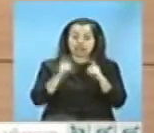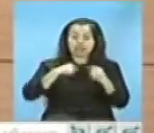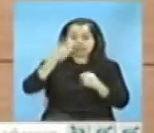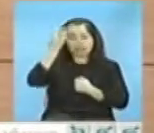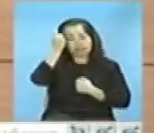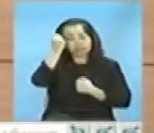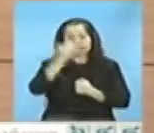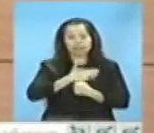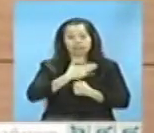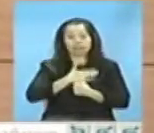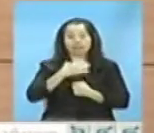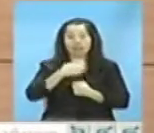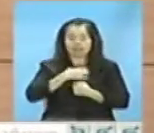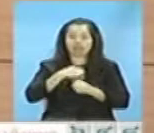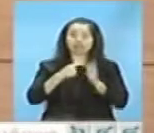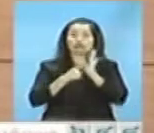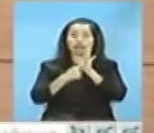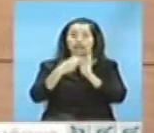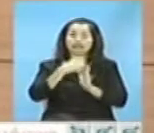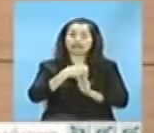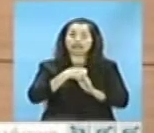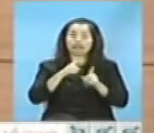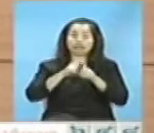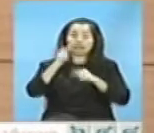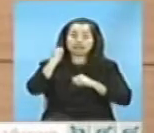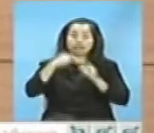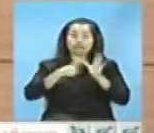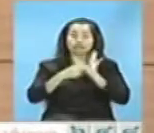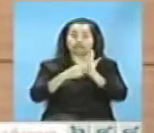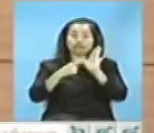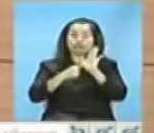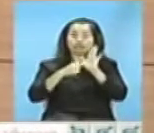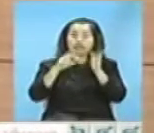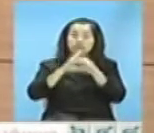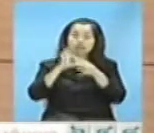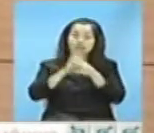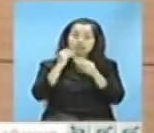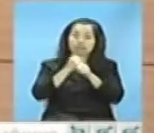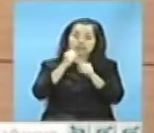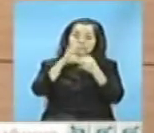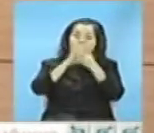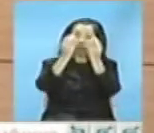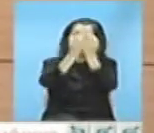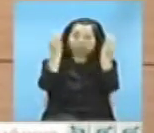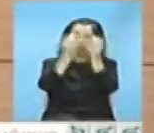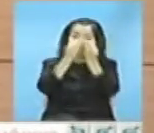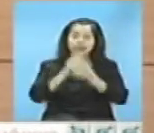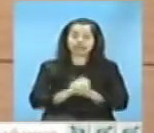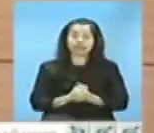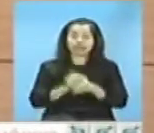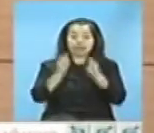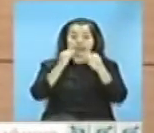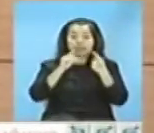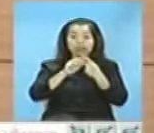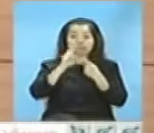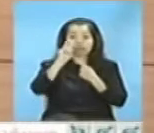ผมยังอยากจะเป็นในสิ่งที่เป็นแบบอย่างในเรื่องของการดำรงไว้ซึ่งรัฐธรรมนูญในประการที่ส